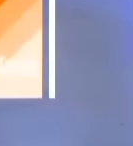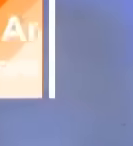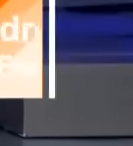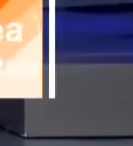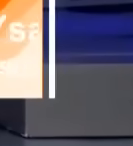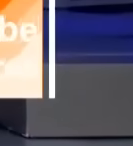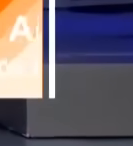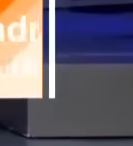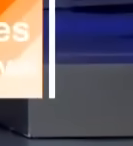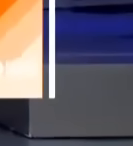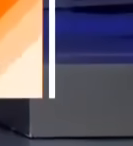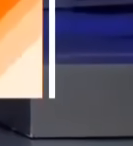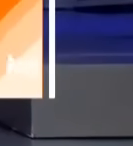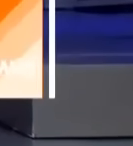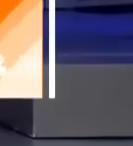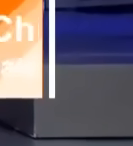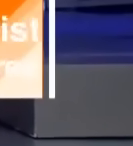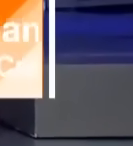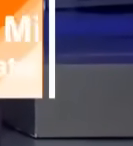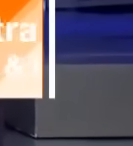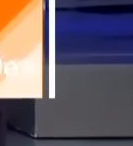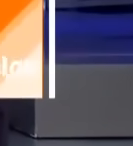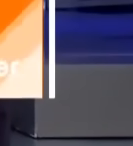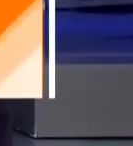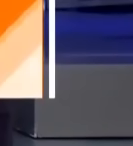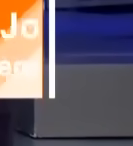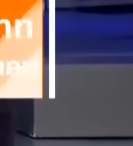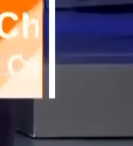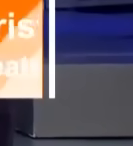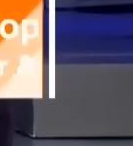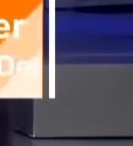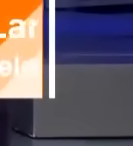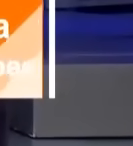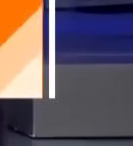yan ang mga balita at impormasyong dapat niyong malaman sa araw na ito. Mga balita